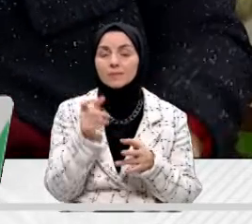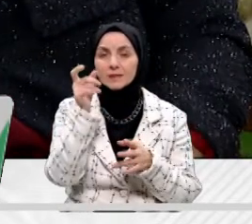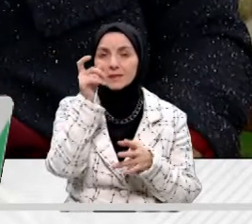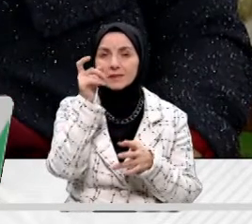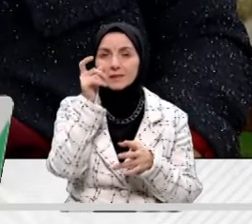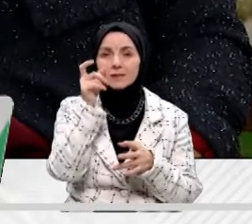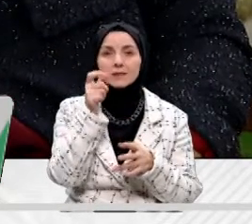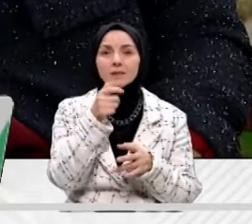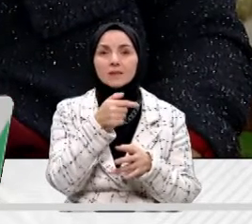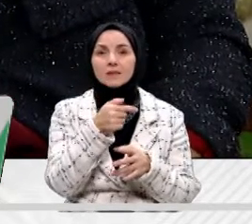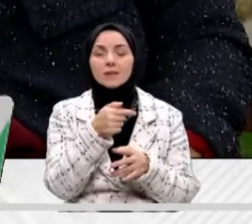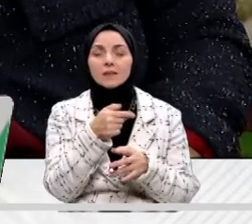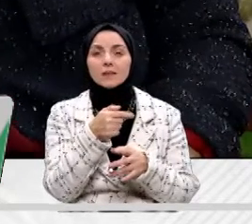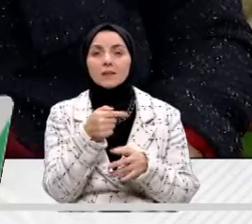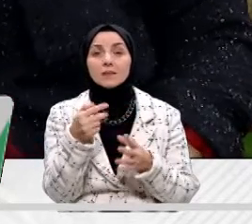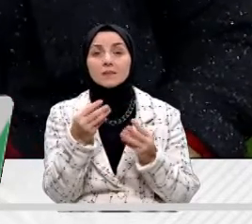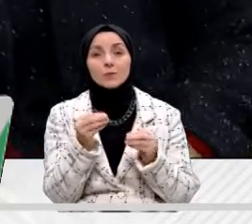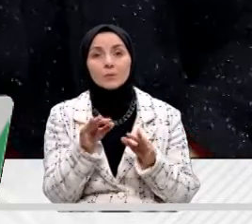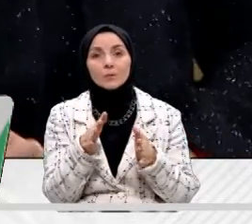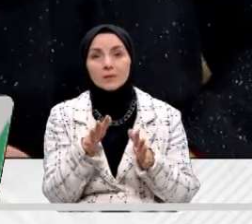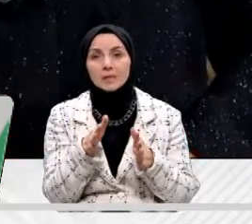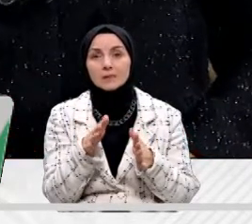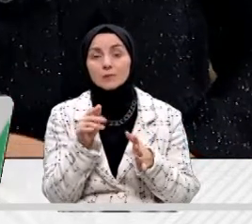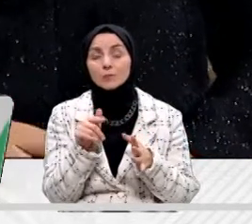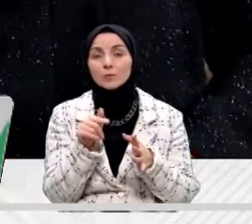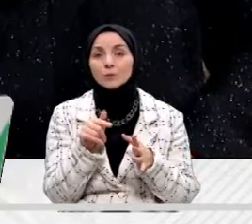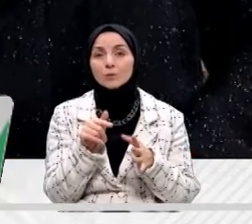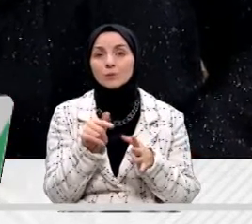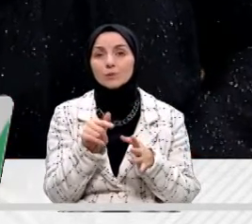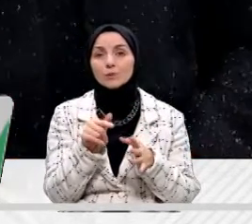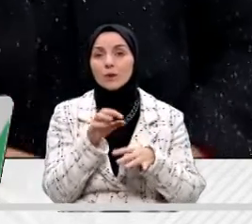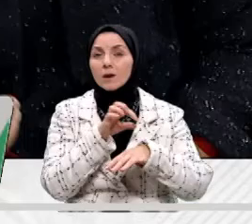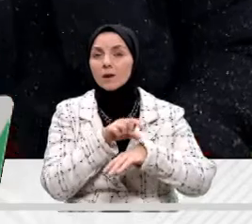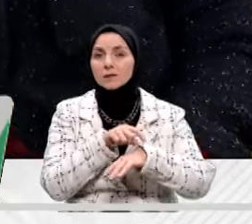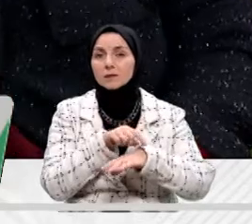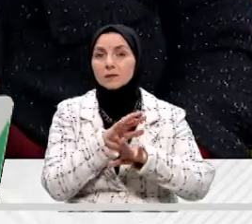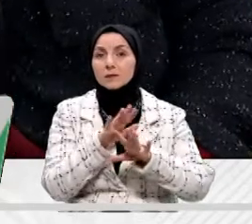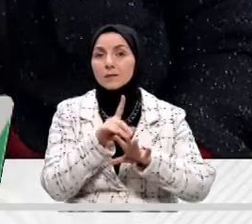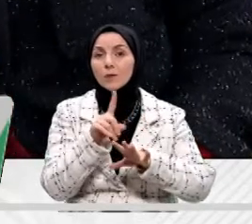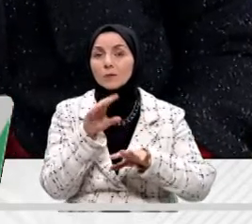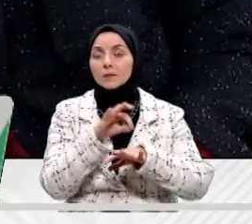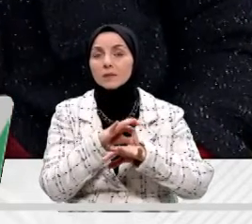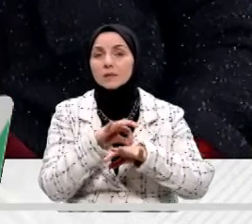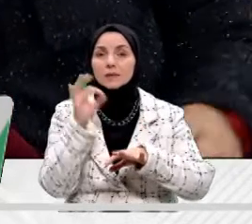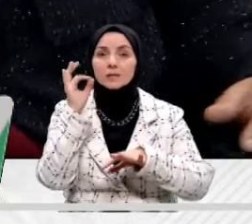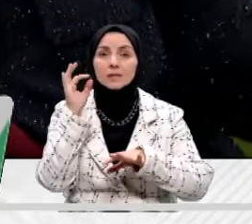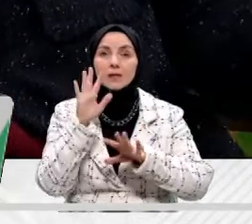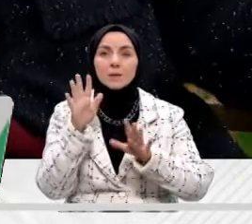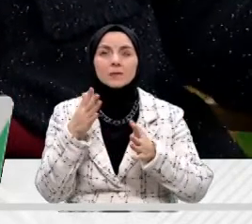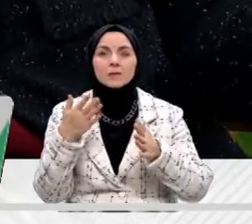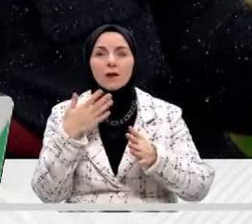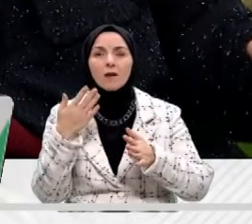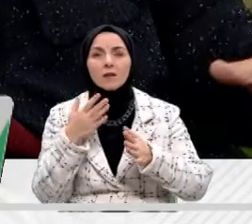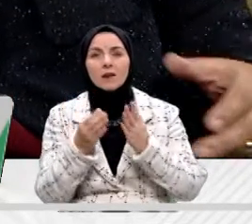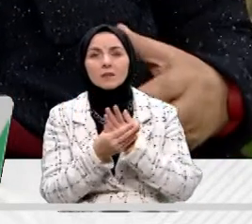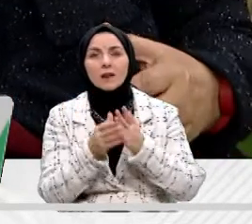hastalıkta Hani modellerinden baba ayrı modele şöyle Vazgeçelim durmadan saatlerce ödev yaptıran hala bitmedi diyen evde böyle sinir